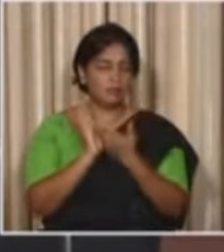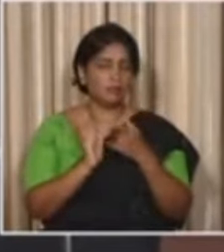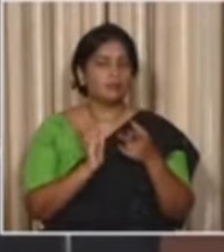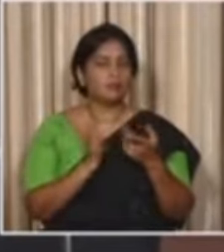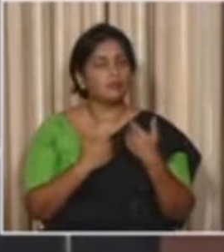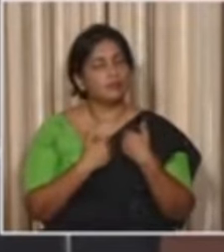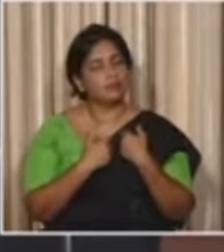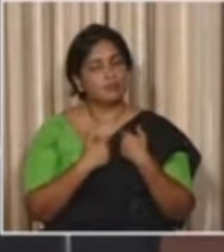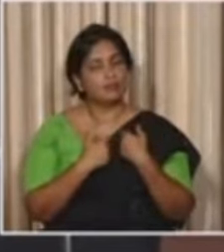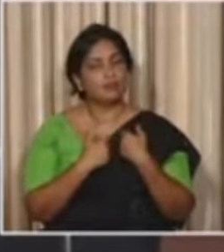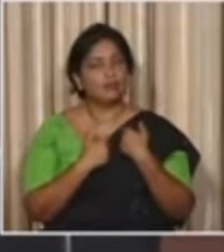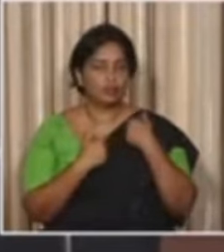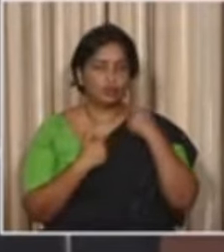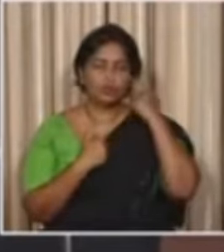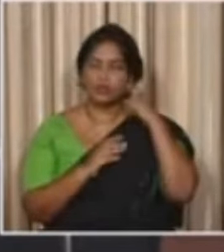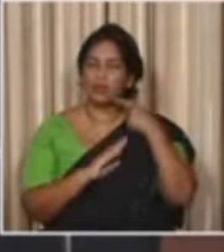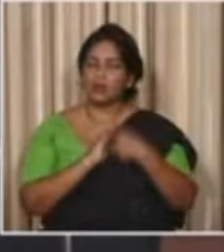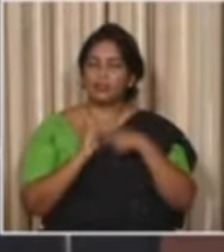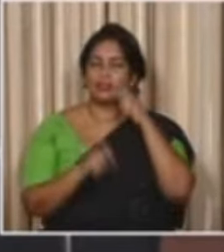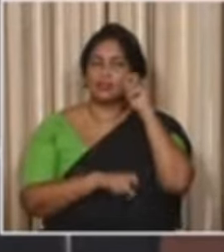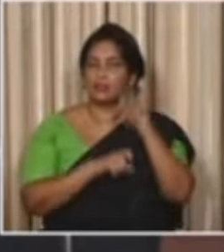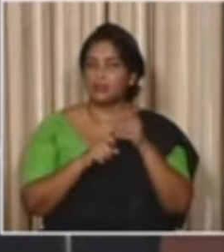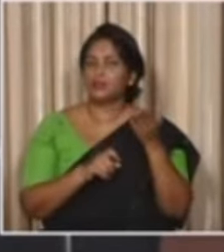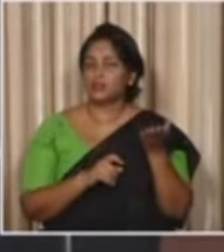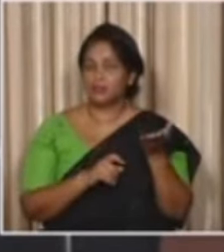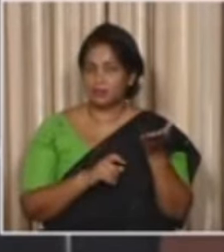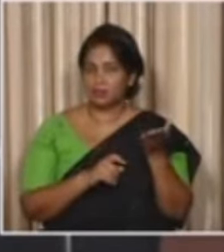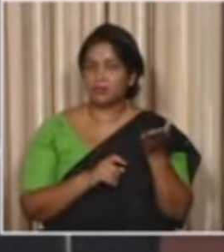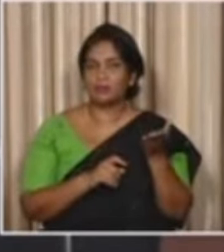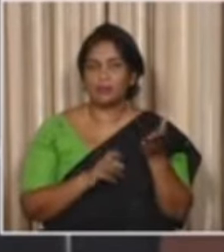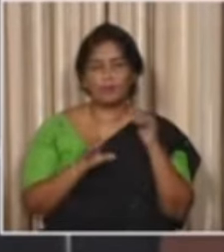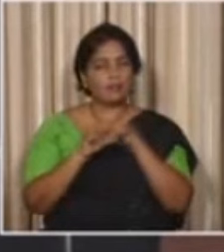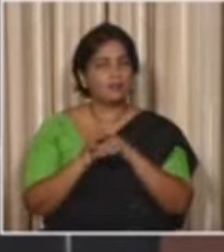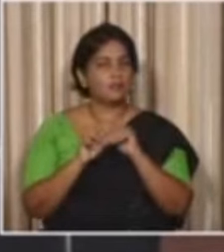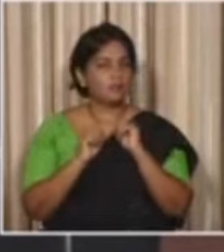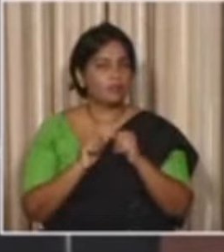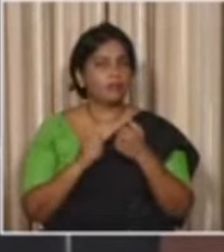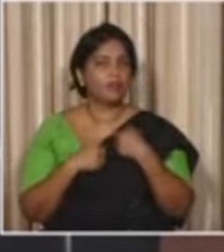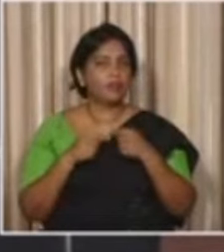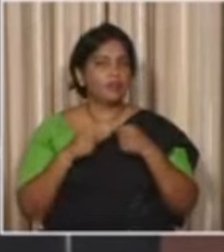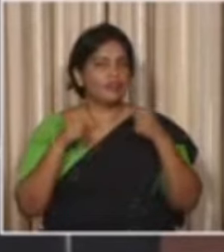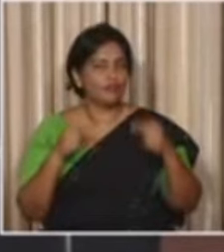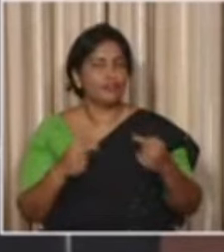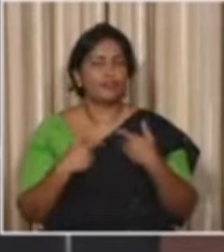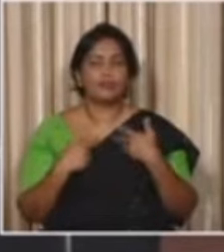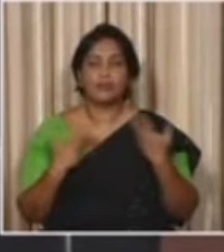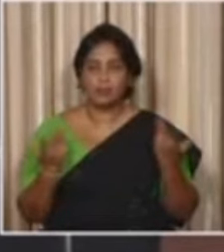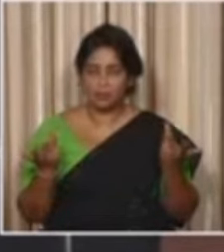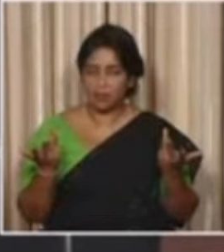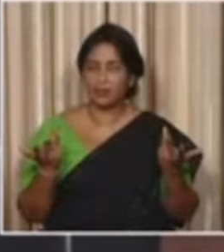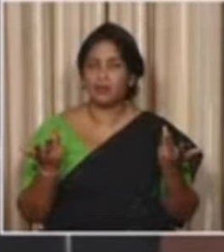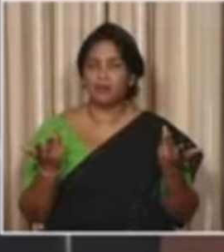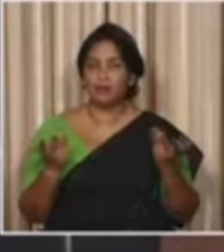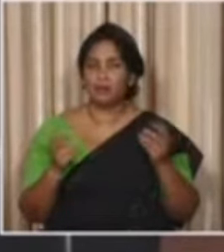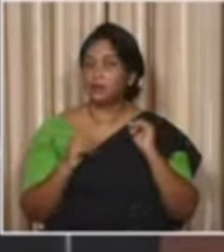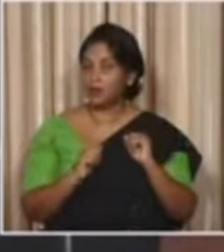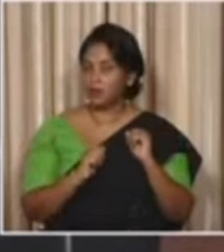අපි දන්නවා මේ රටේ සාමාන්‍ය ජනතාව ඉන්න තත්ත්වෙදී අපිට විරුද්ධ වෙන්න බෑ මොකද